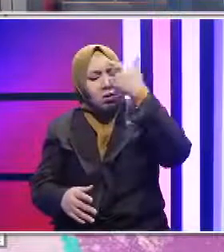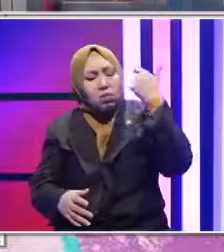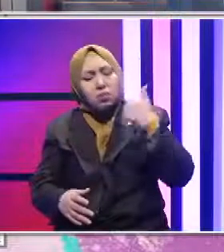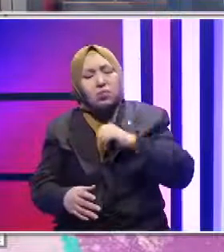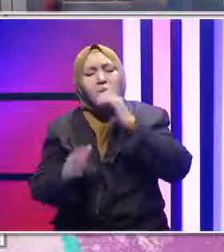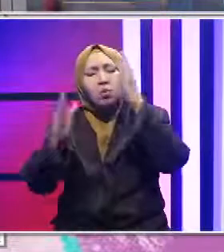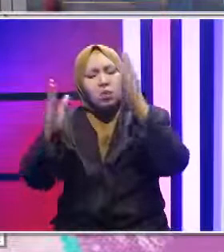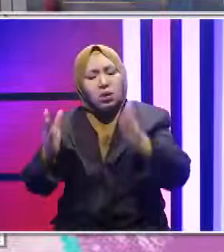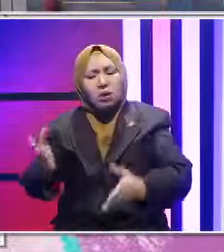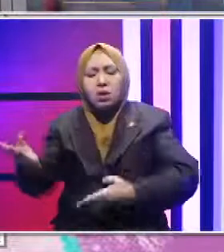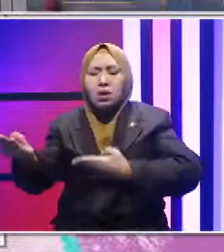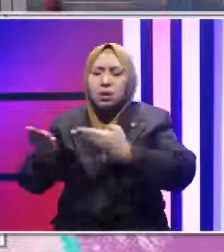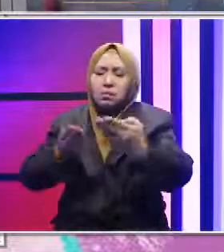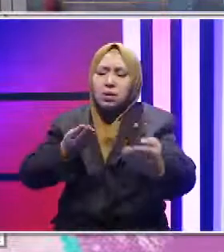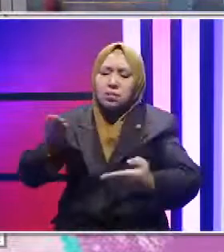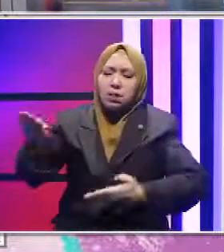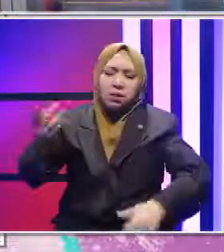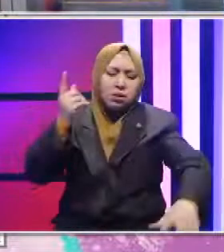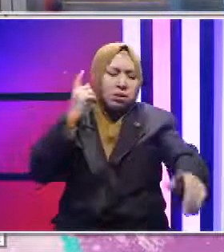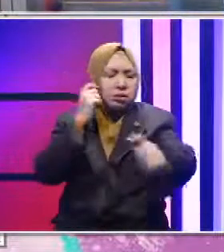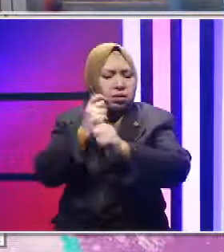الأبرار لفي